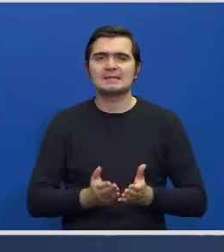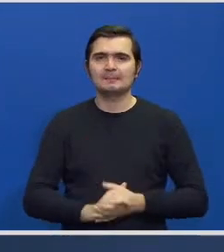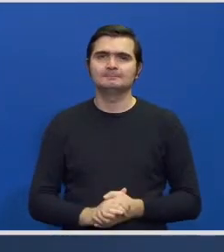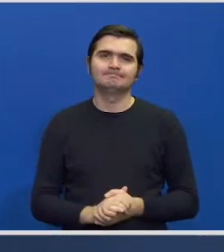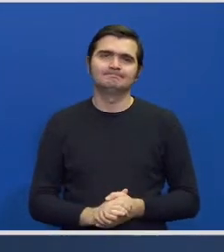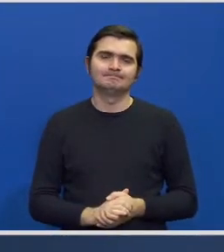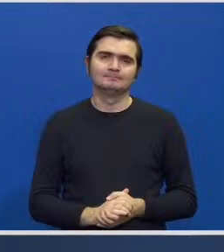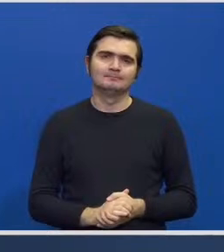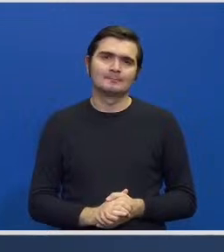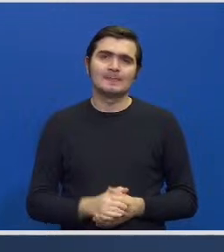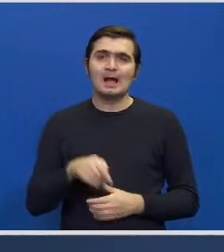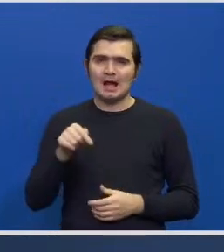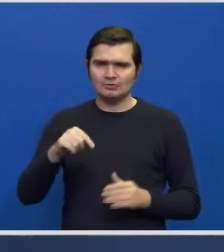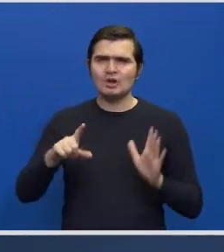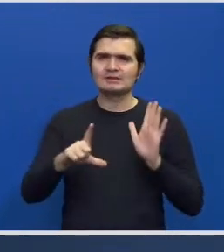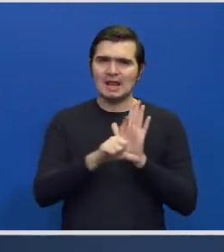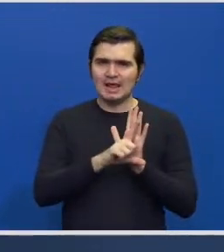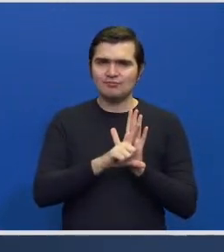avertizorilor de integritate